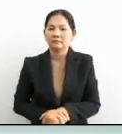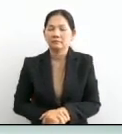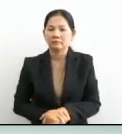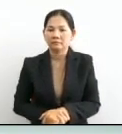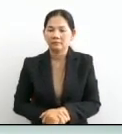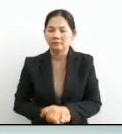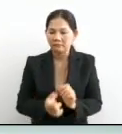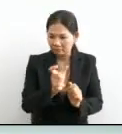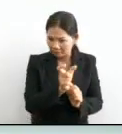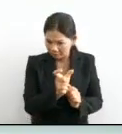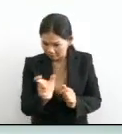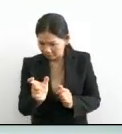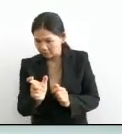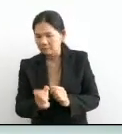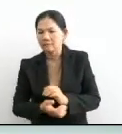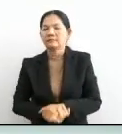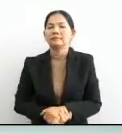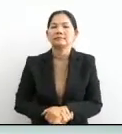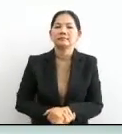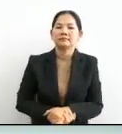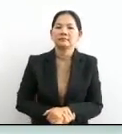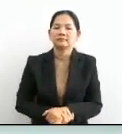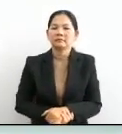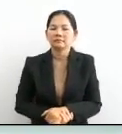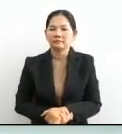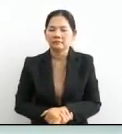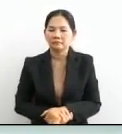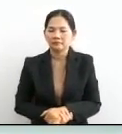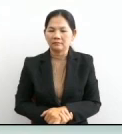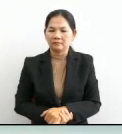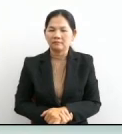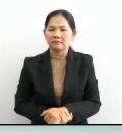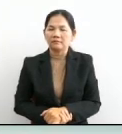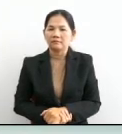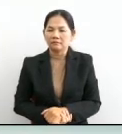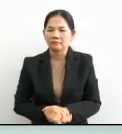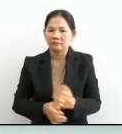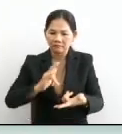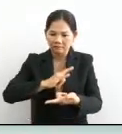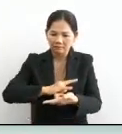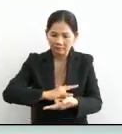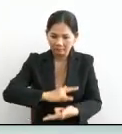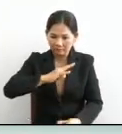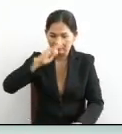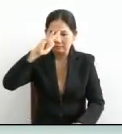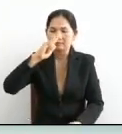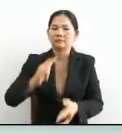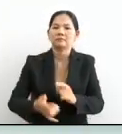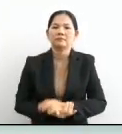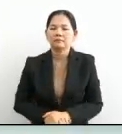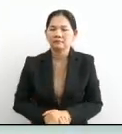chà con đọc kia mình tới tới chà đàm bấy bằng cán